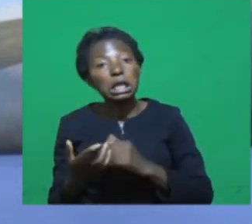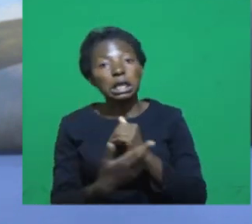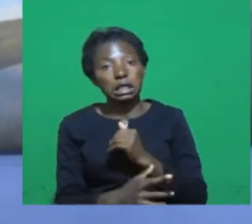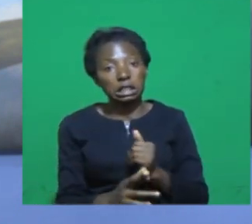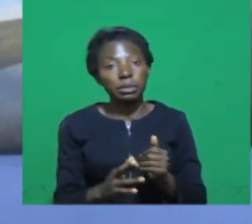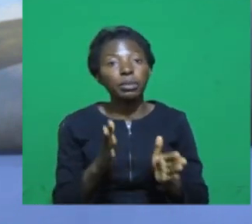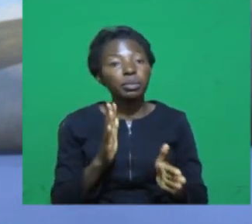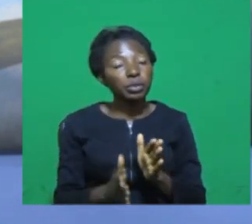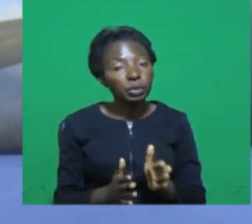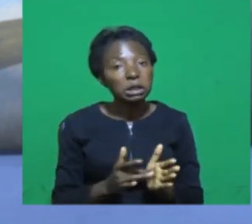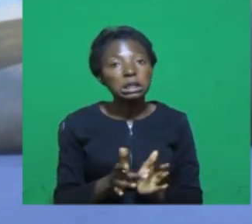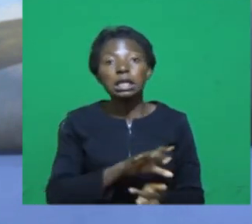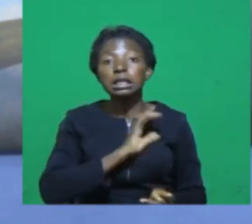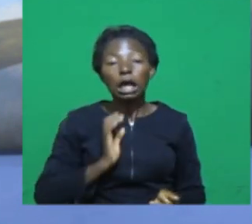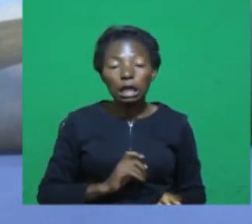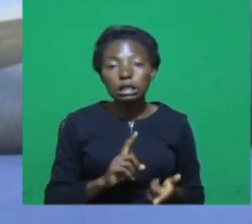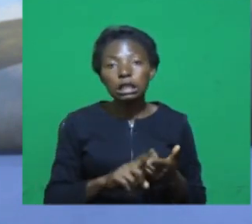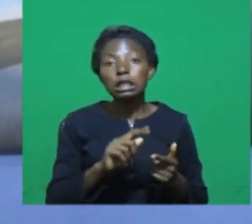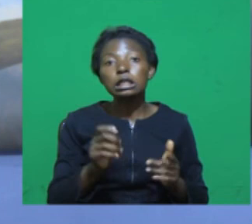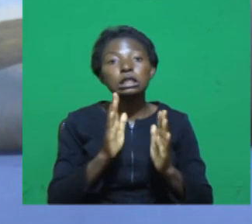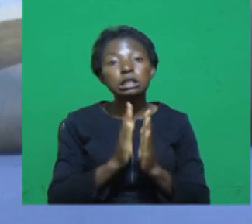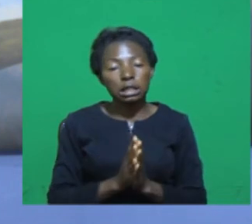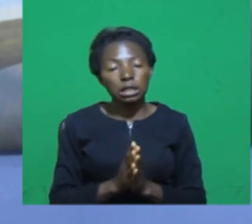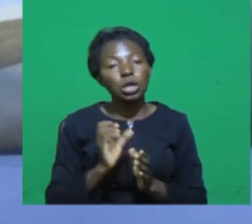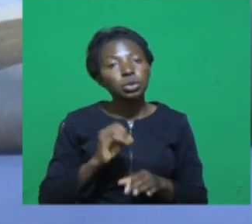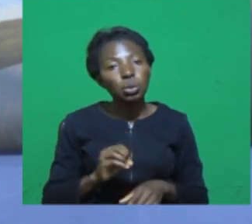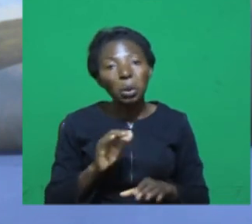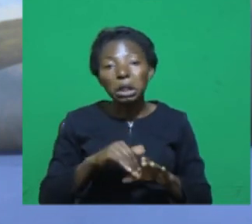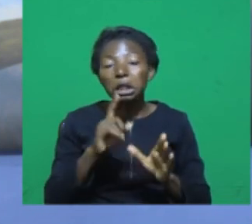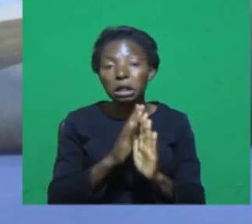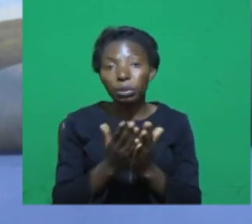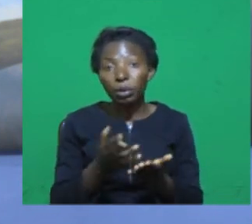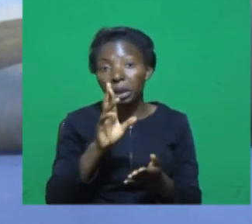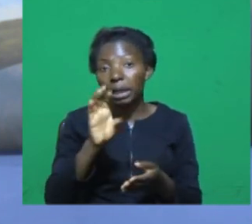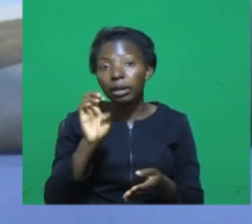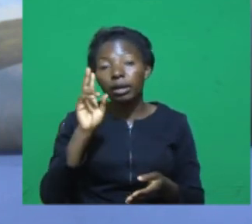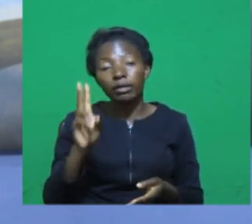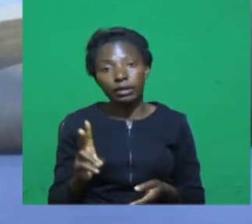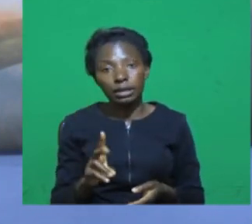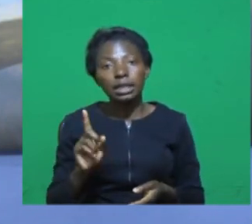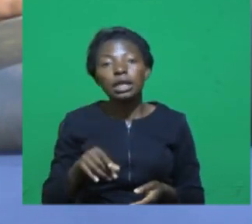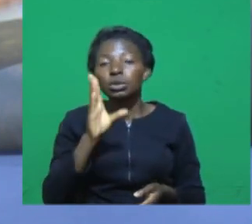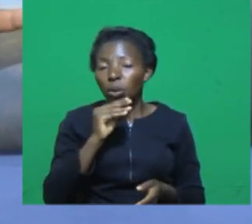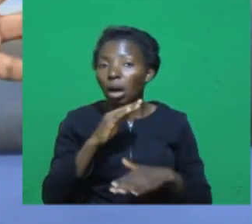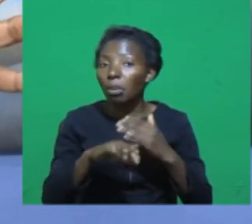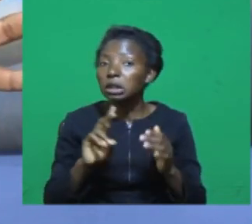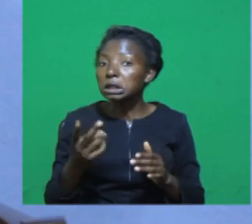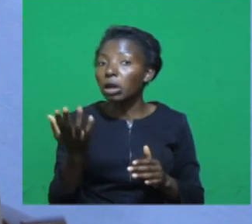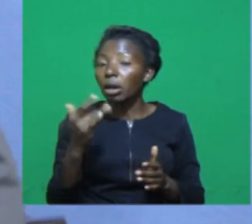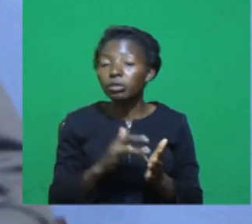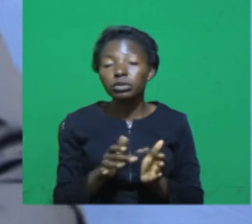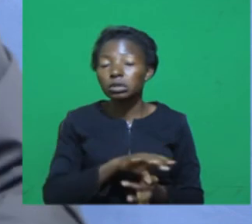huri pakati paKristu nechechi. Saka mubhuku razvakazarurwa manje rinonyanya kutaura the second coming of